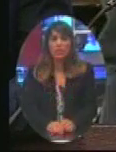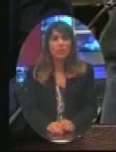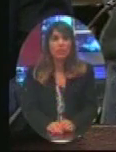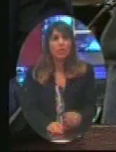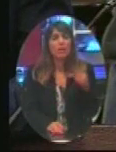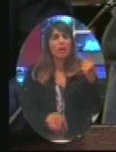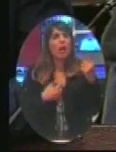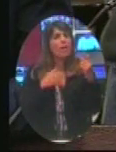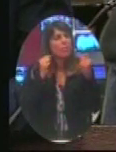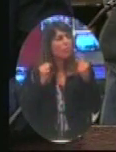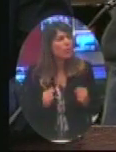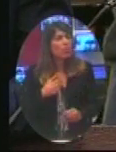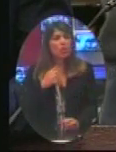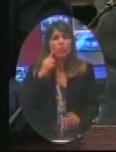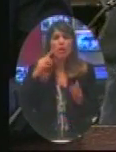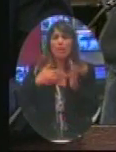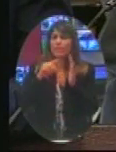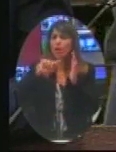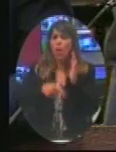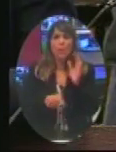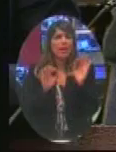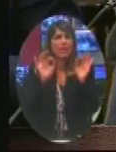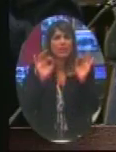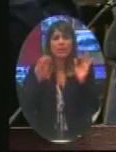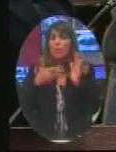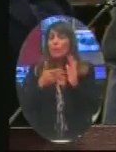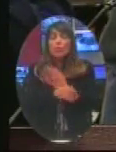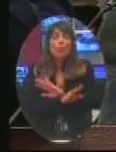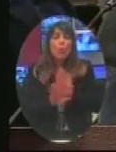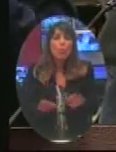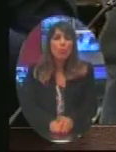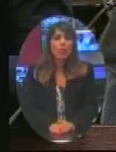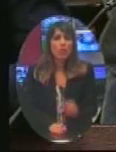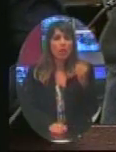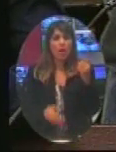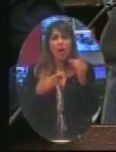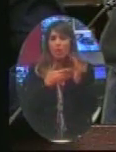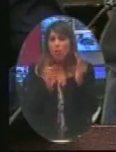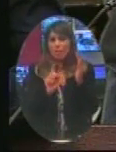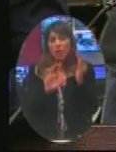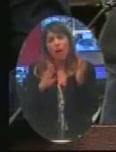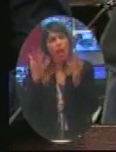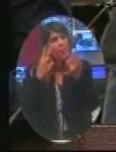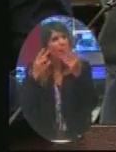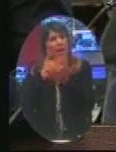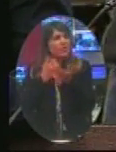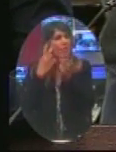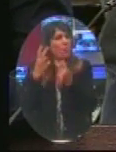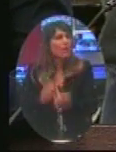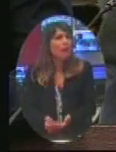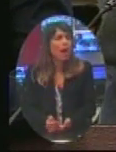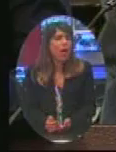שלא נבדק לעומק, לא נבדק. אז אם אחד לא נבדק, אז בשביל מה אספתם את המידע, ואיזה מין בדיקה עשיתם לצורך הבדיקה